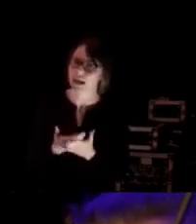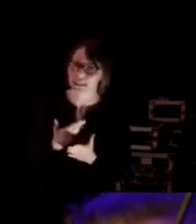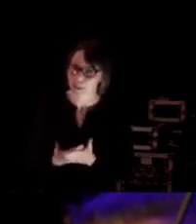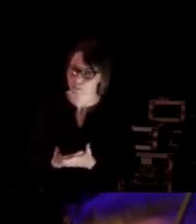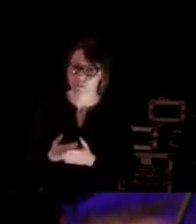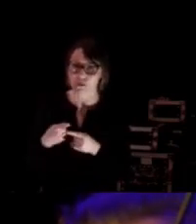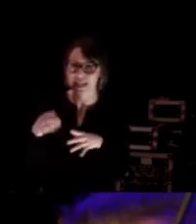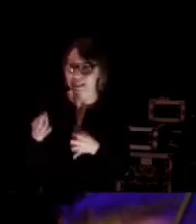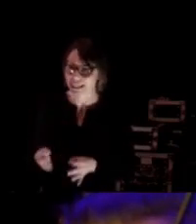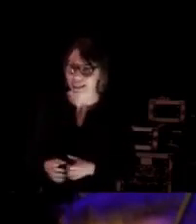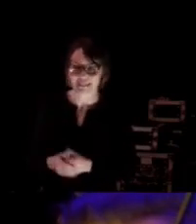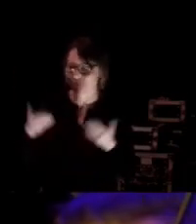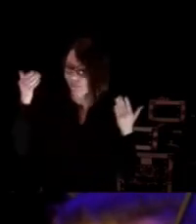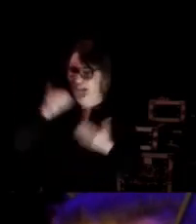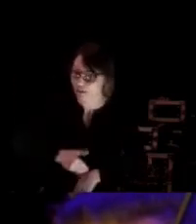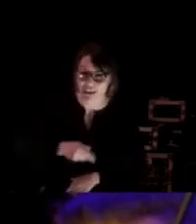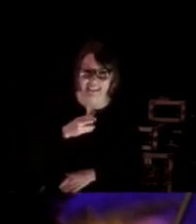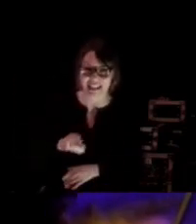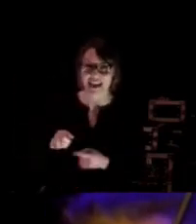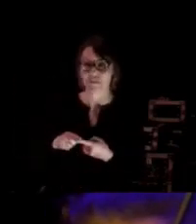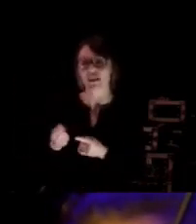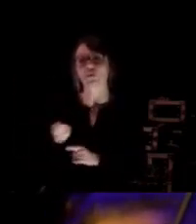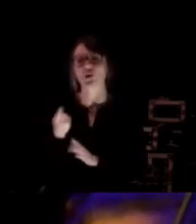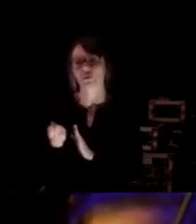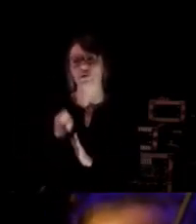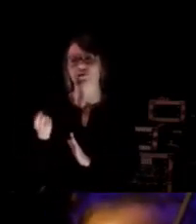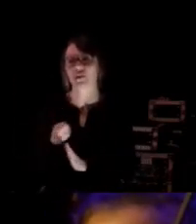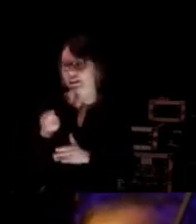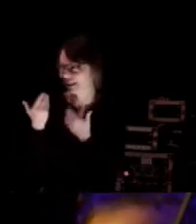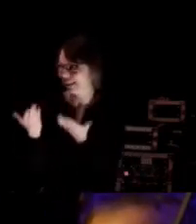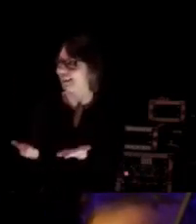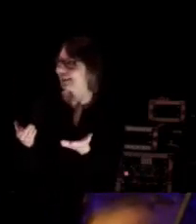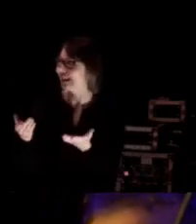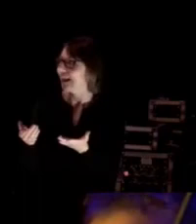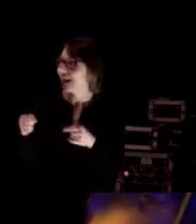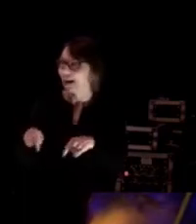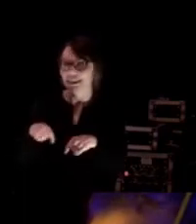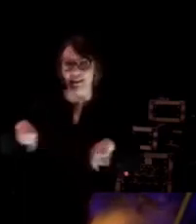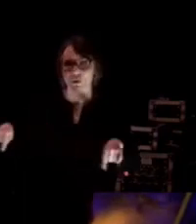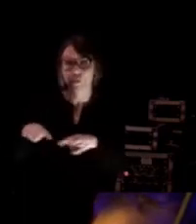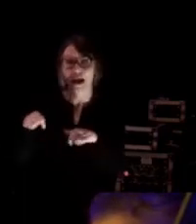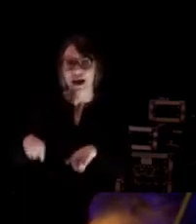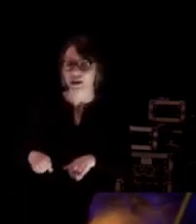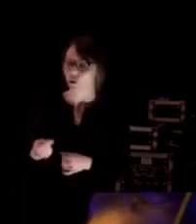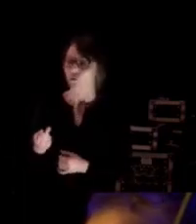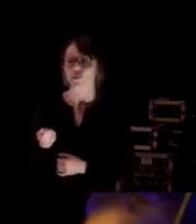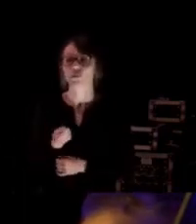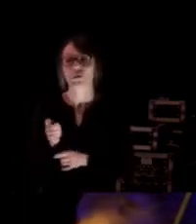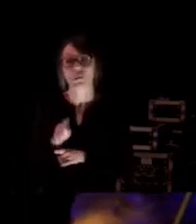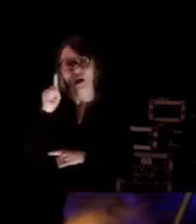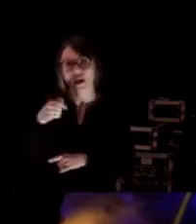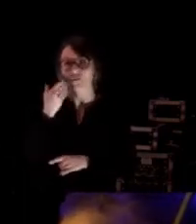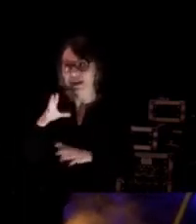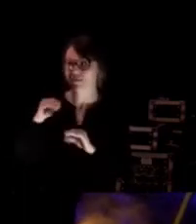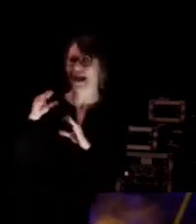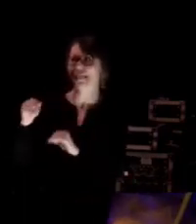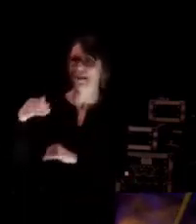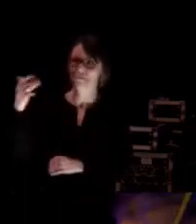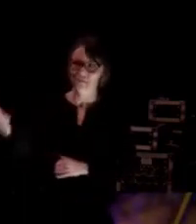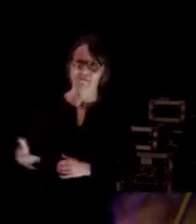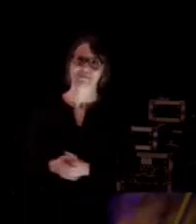ting. Det ikke svart, men det her noen utfordringer gitt til det rommet her på noe som kan bli enda bedre.